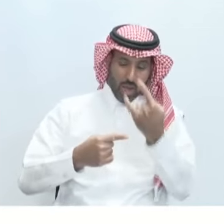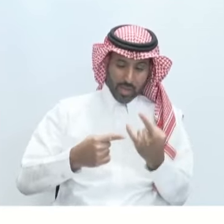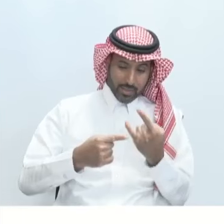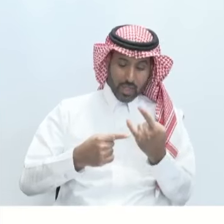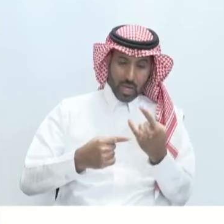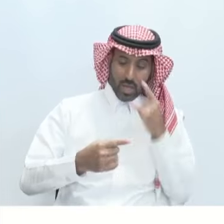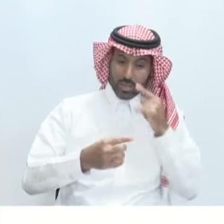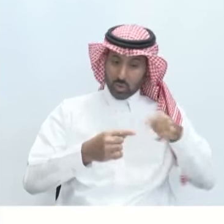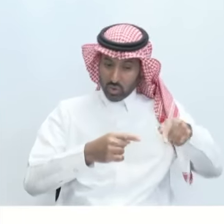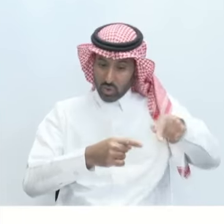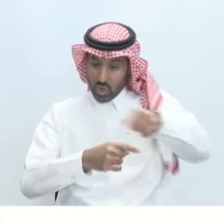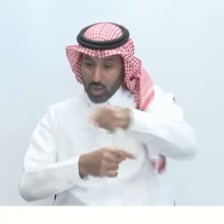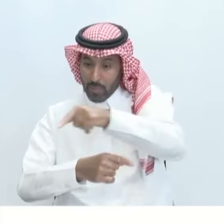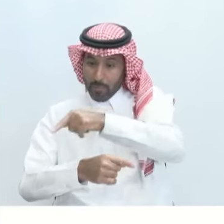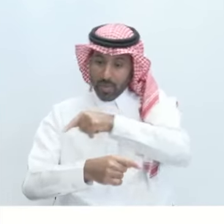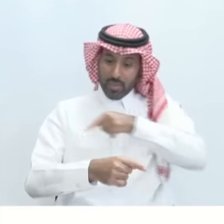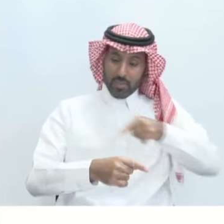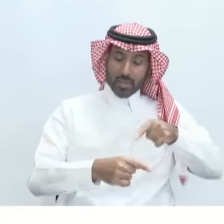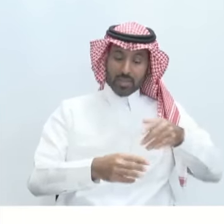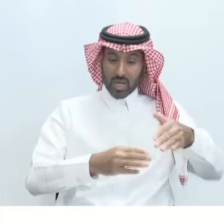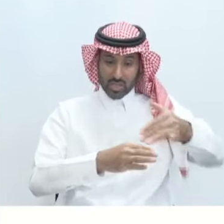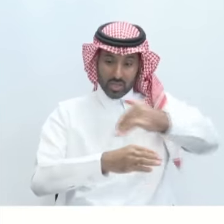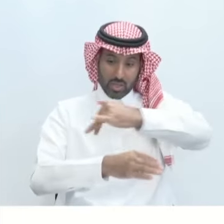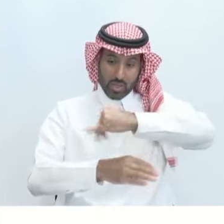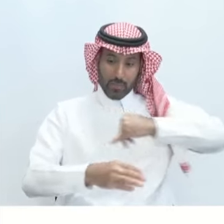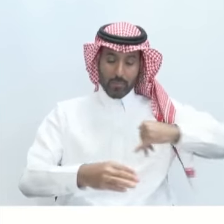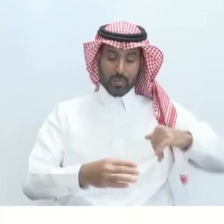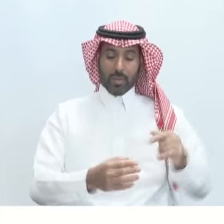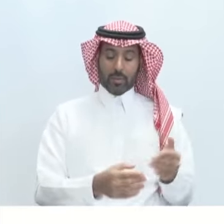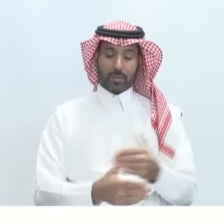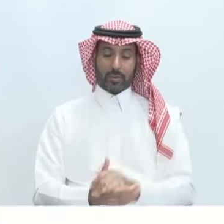سيستدير بمقدار 180 درجه لليمين